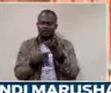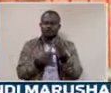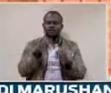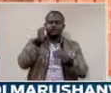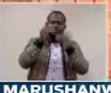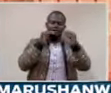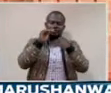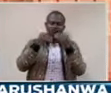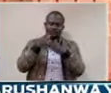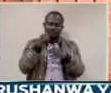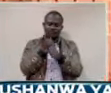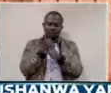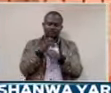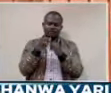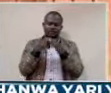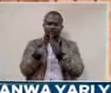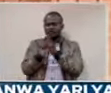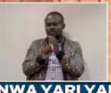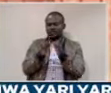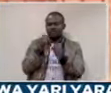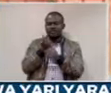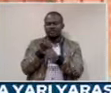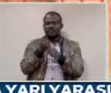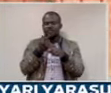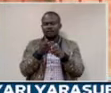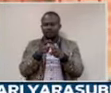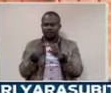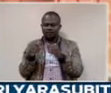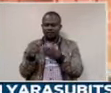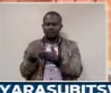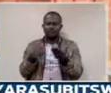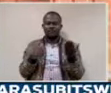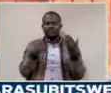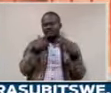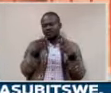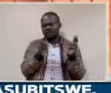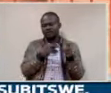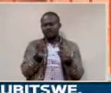inzego z'imirimo cya sector z'imirimo zimwe na zimwe zari sanswe